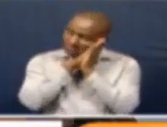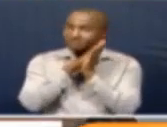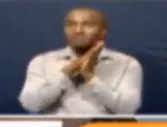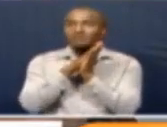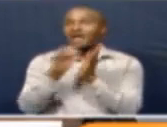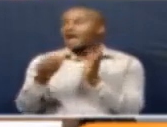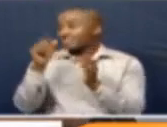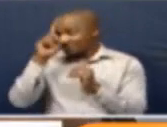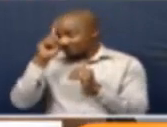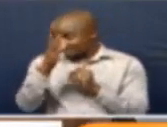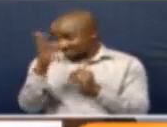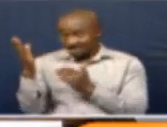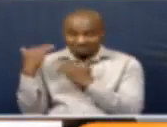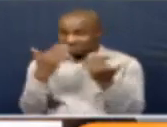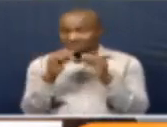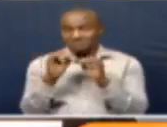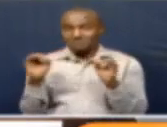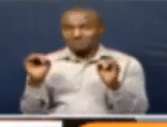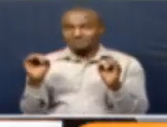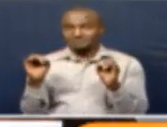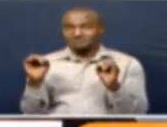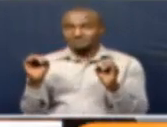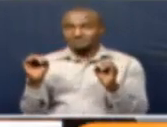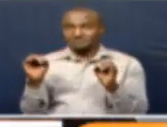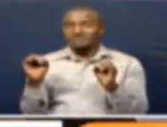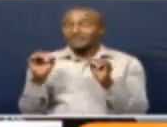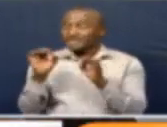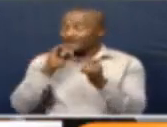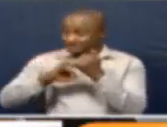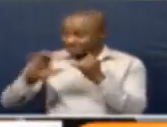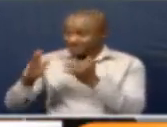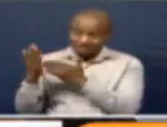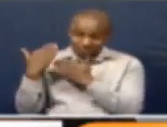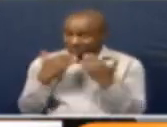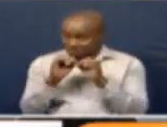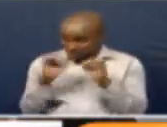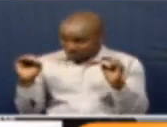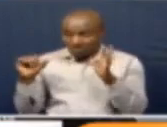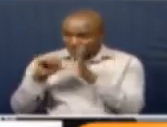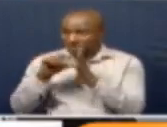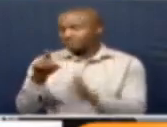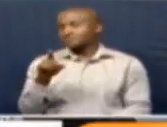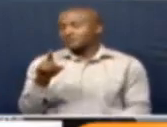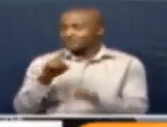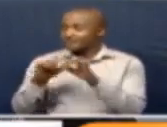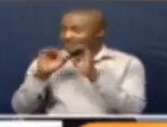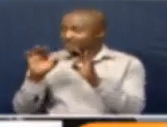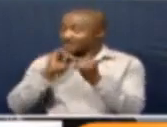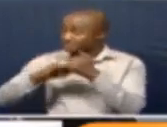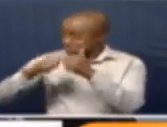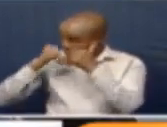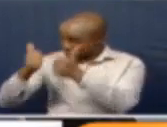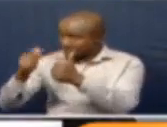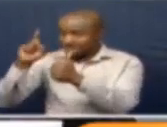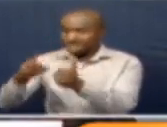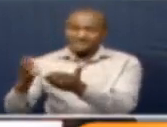ndio haogi. Lakini yote ile aliyeiva, kama bwanako kwa nyumba huwa haogi, anatokota. Lakini kama ameiva, atakuwa ni lazima